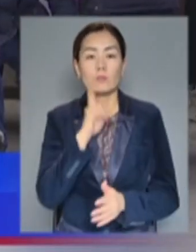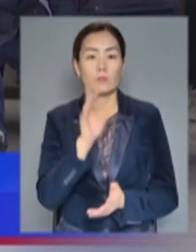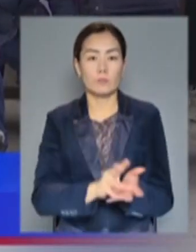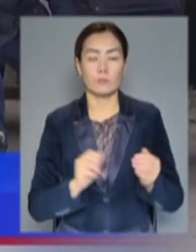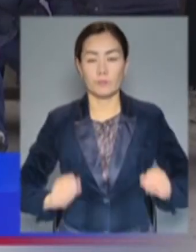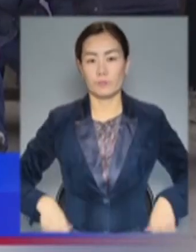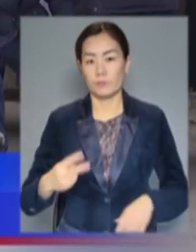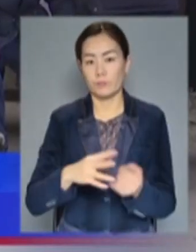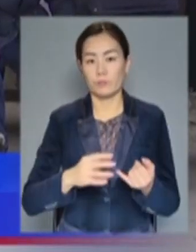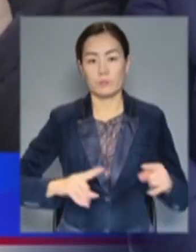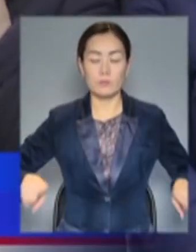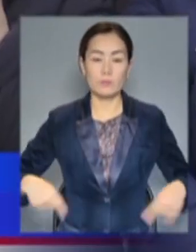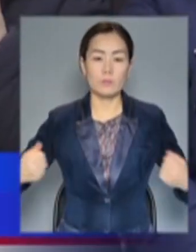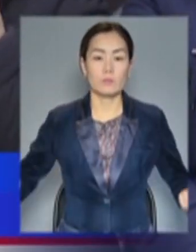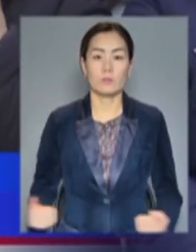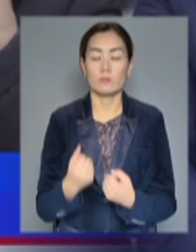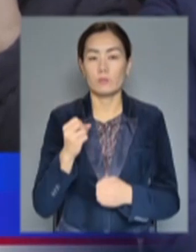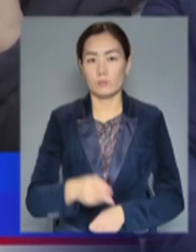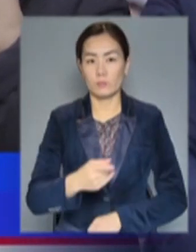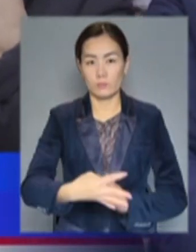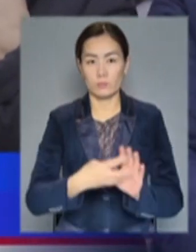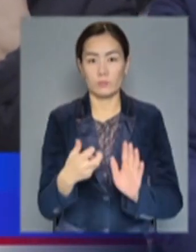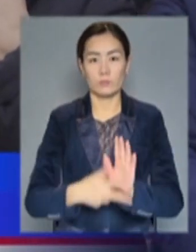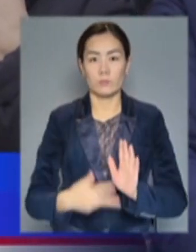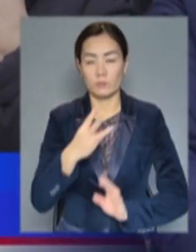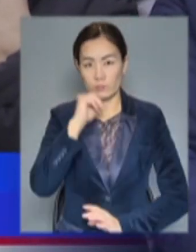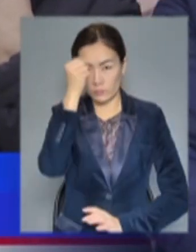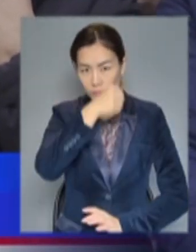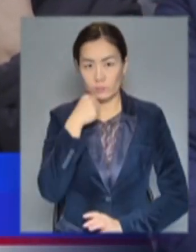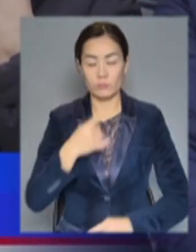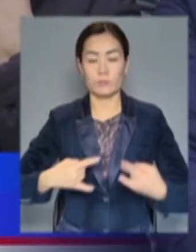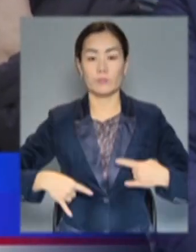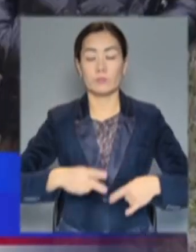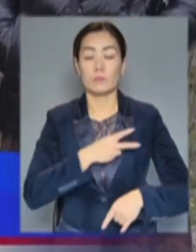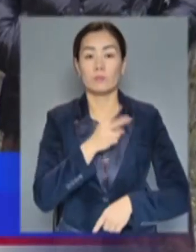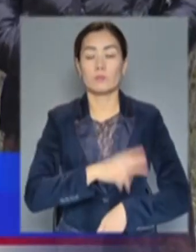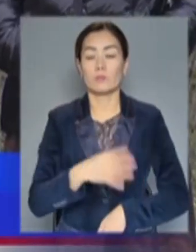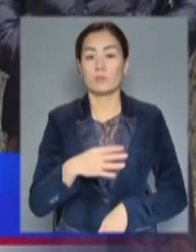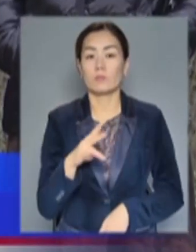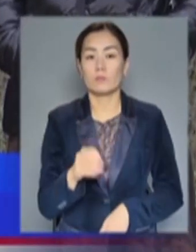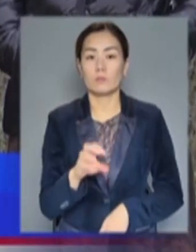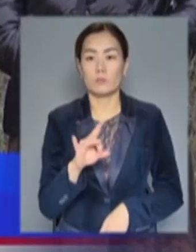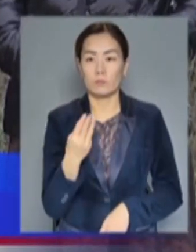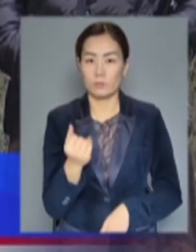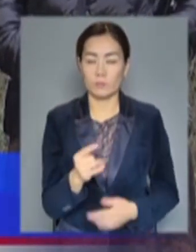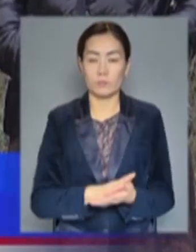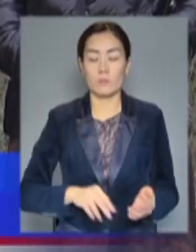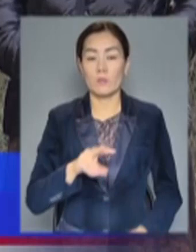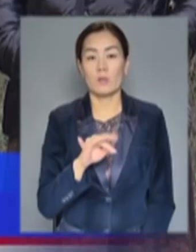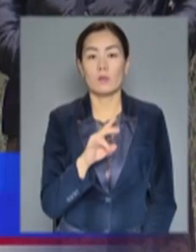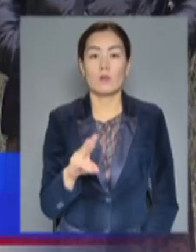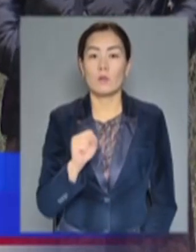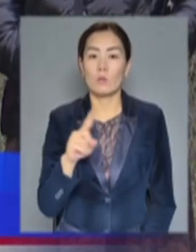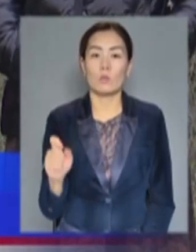үлгі. Туған жерінің көргеуіне бар өмірін арнаған ол 1983 жылы дүниеден озды. 40 жылдай Ракуша, кейін Ленин